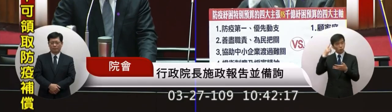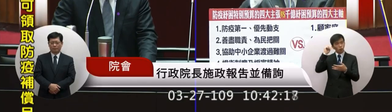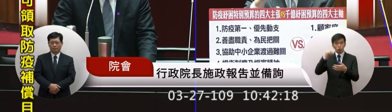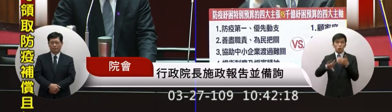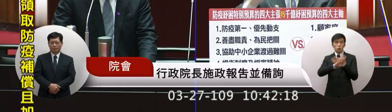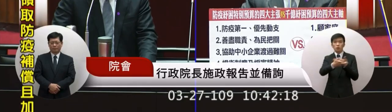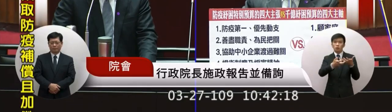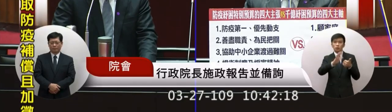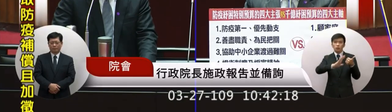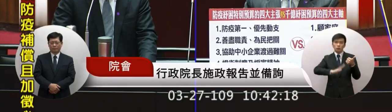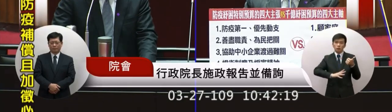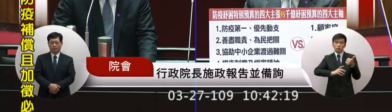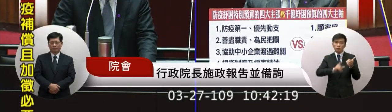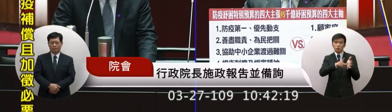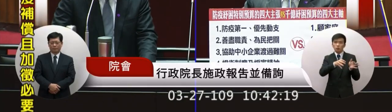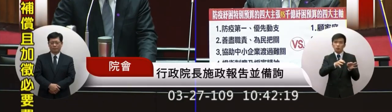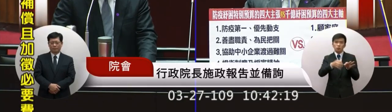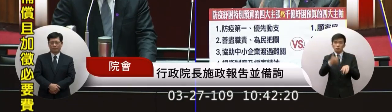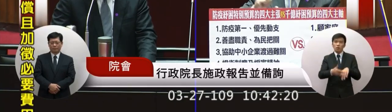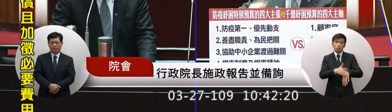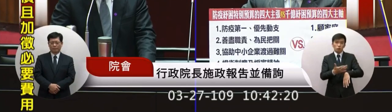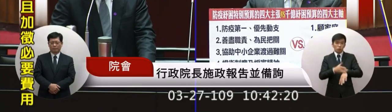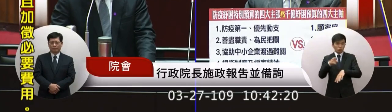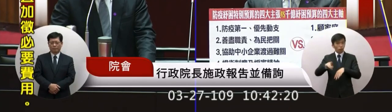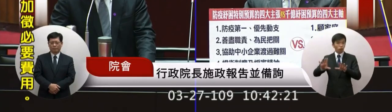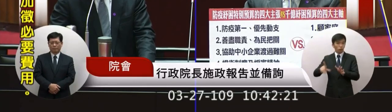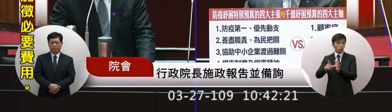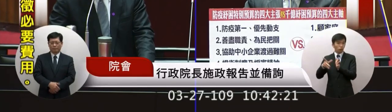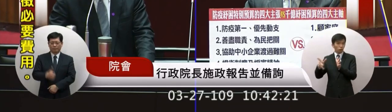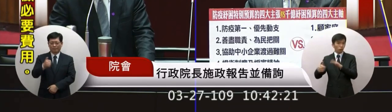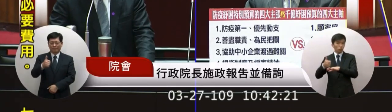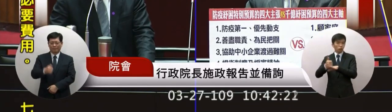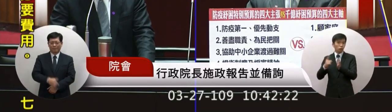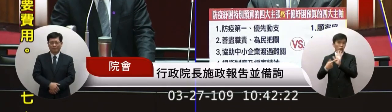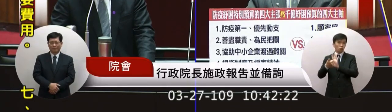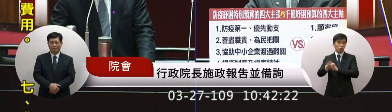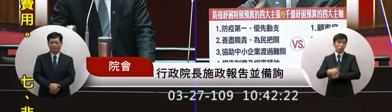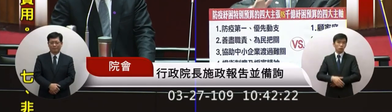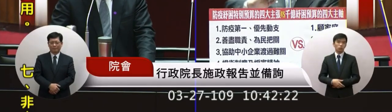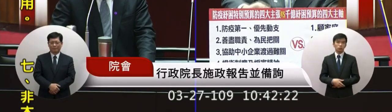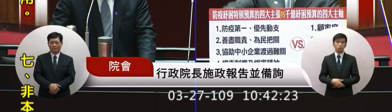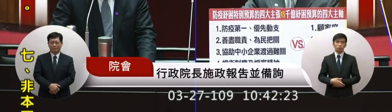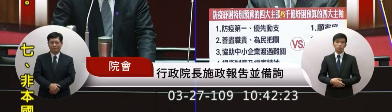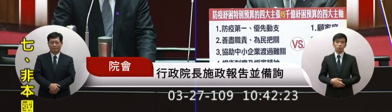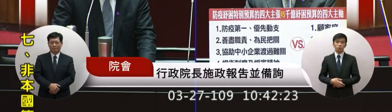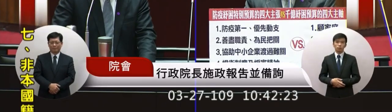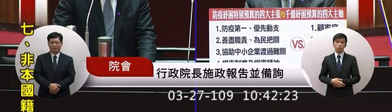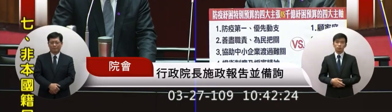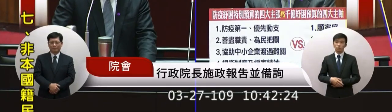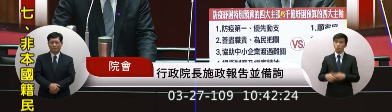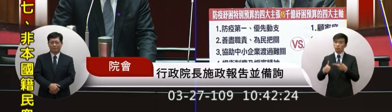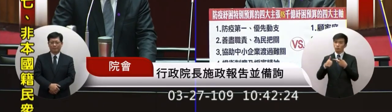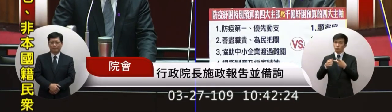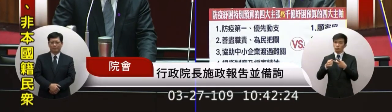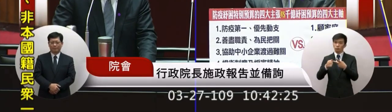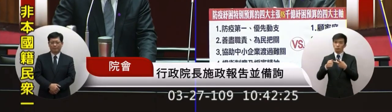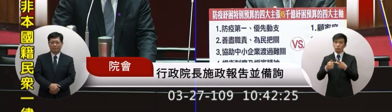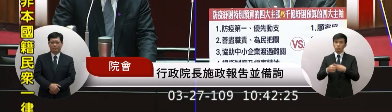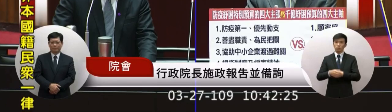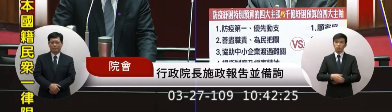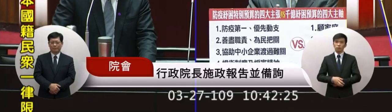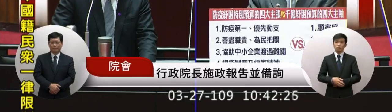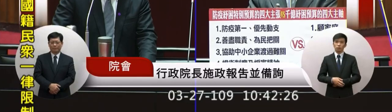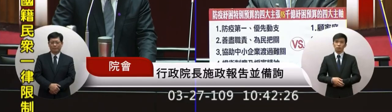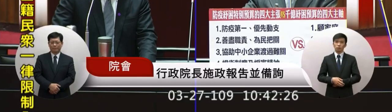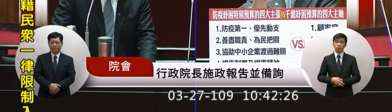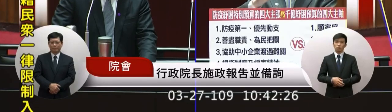段中间你嘛做了袂歹啦吼，这第一点。 感谢感谢。 第二，我现